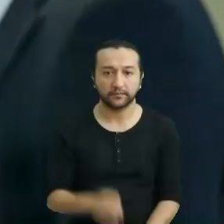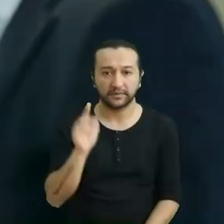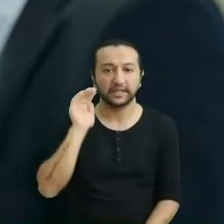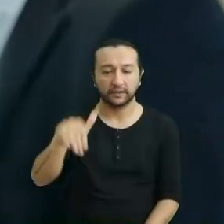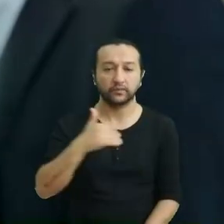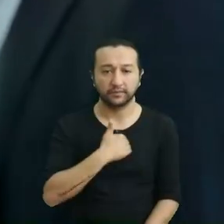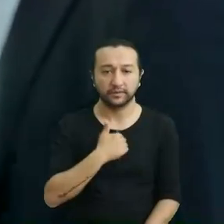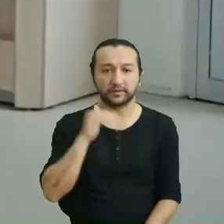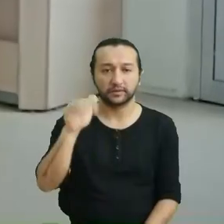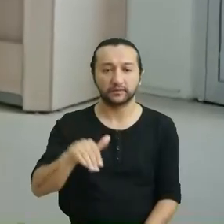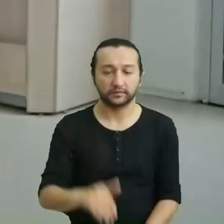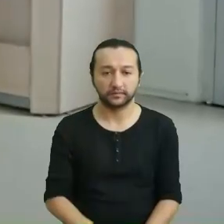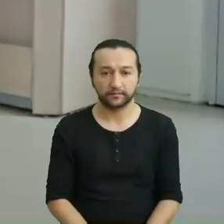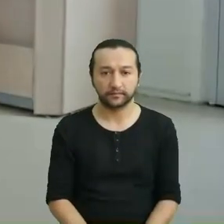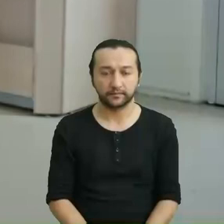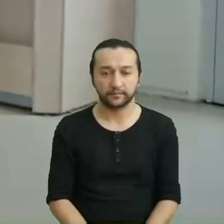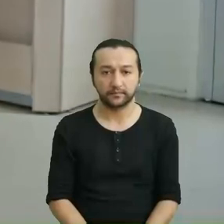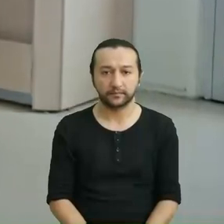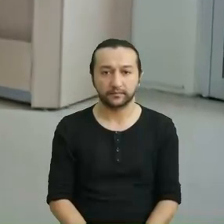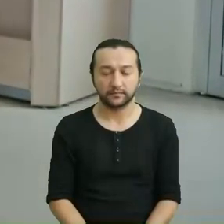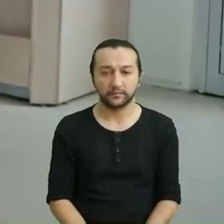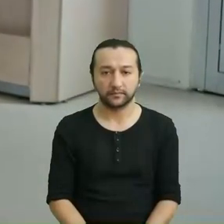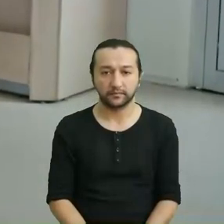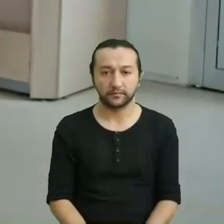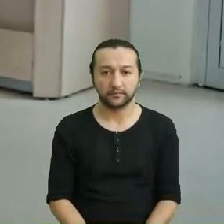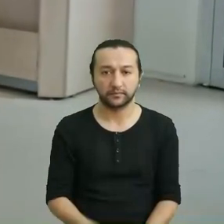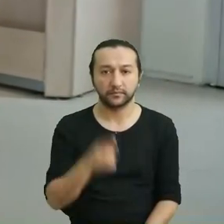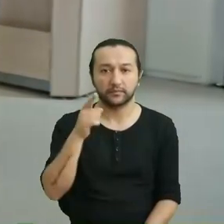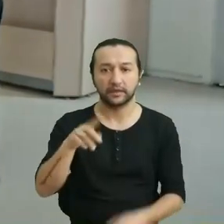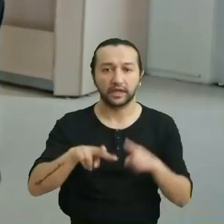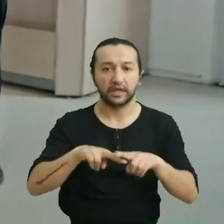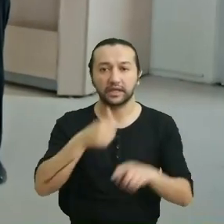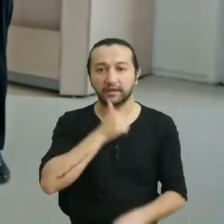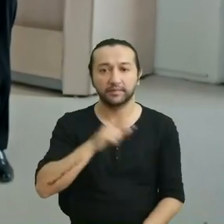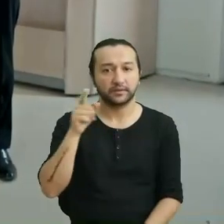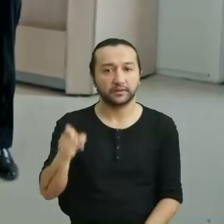Geliyorum ben. Begüm kaldı. Agi abi.